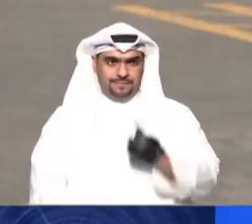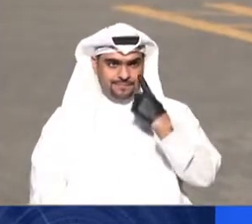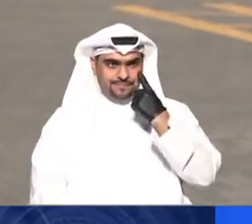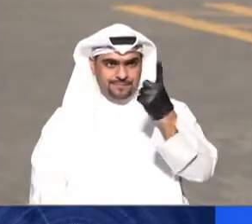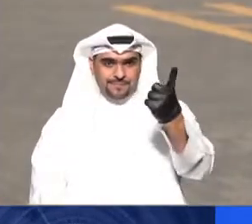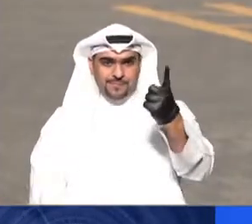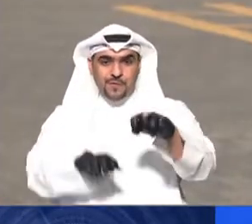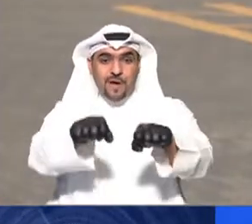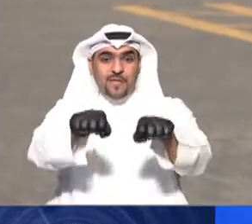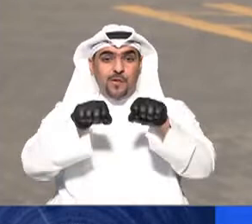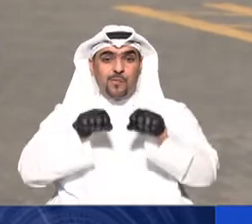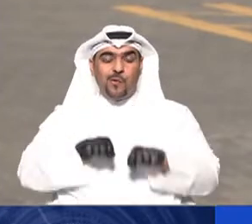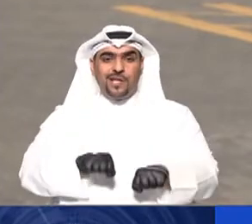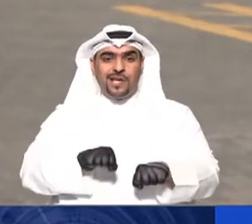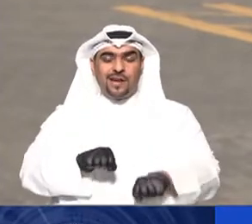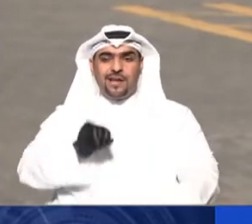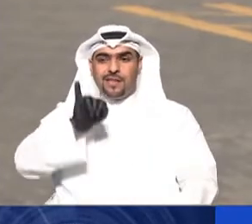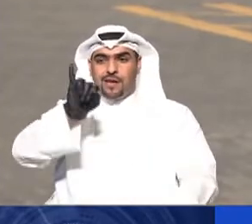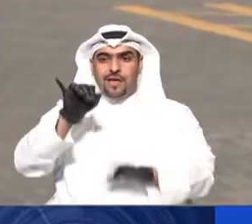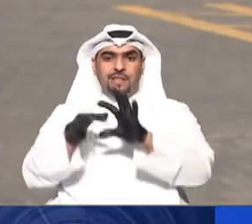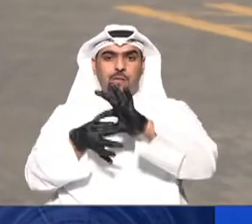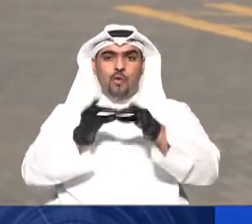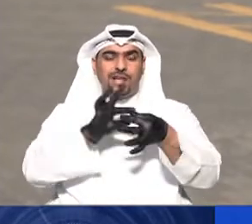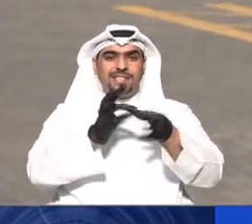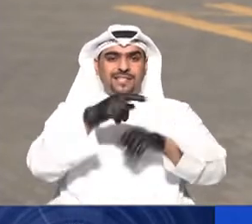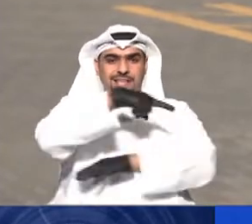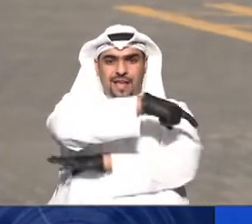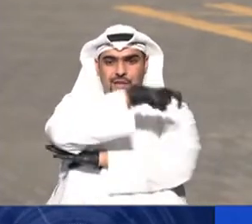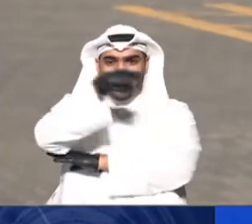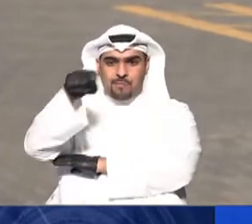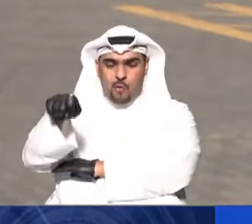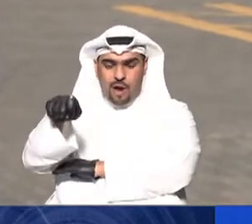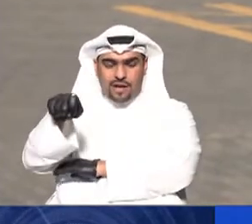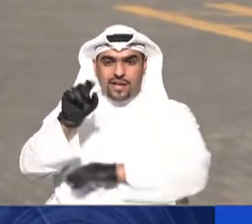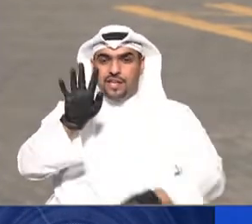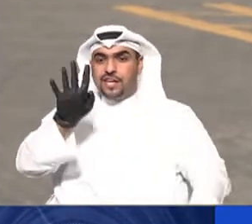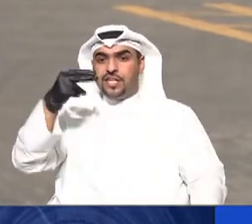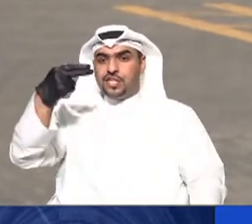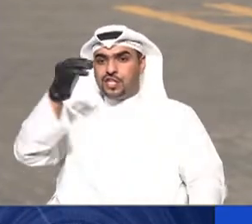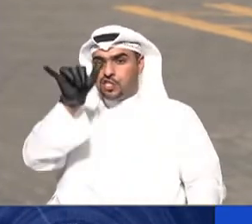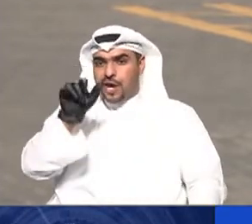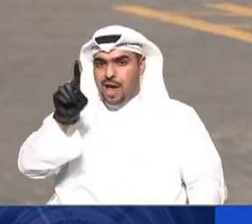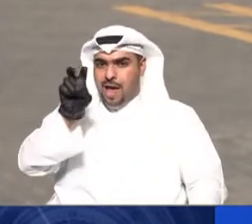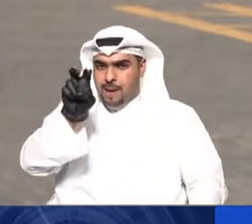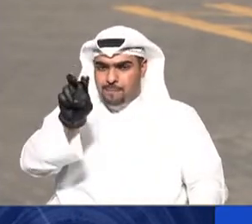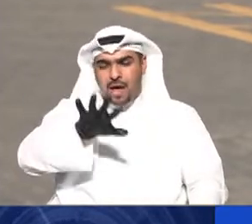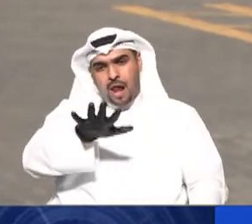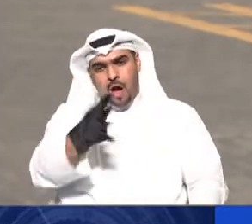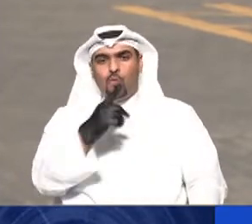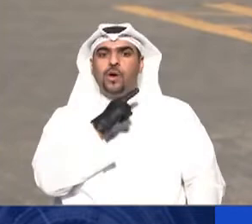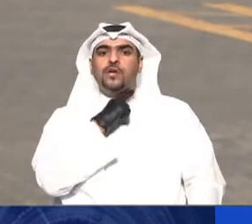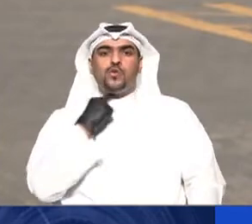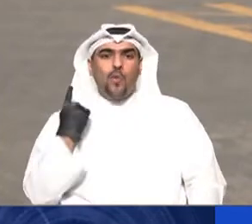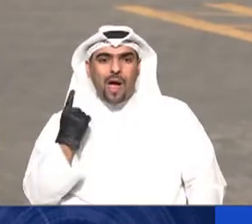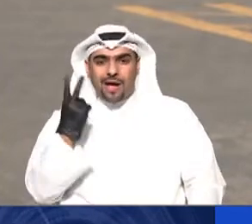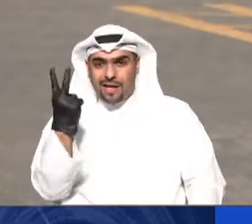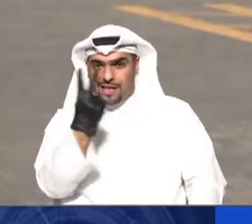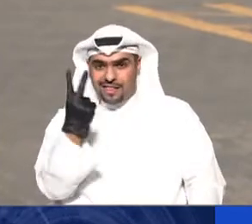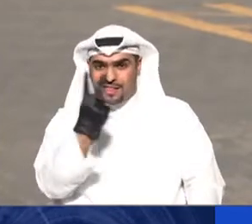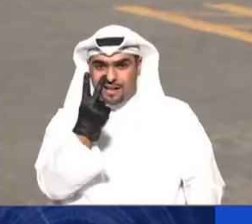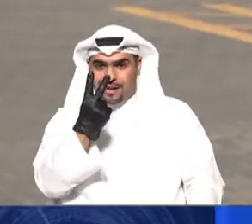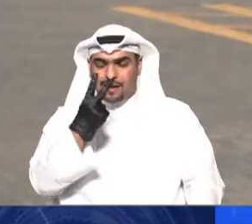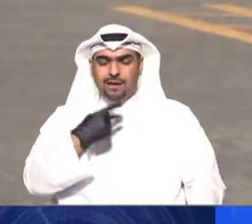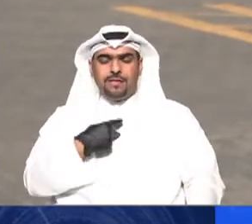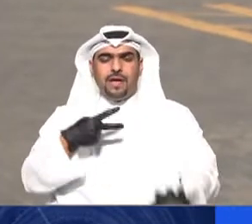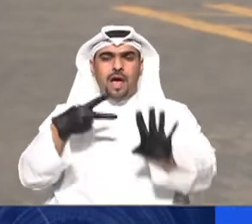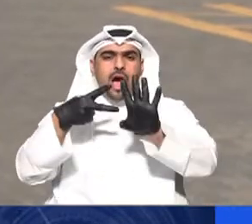كمؤسسة موانئ كويتية سواء في ميناء شعيبة اليوم أو ميناء شويخ نبذل قصارى جهدنا بالعمل 24 ساعة